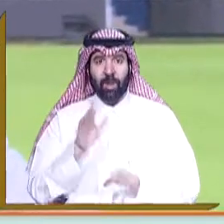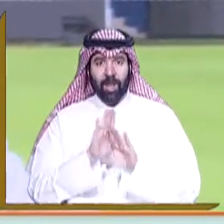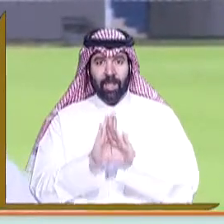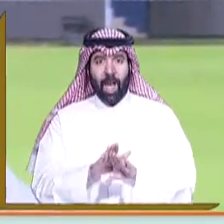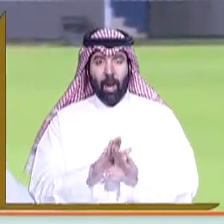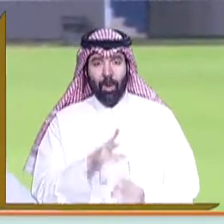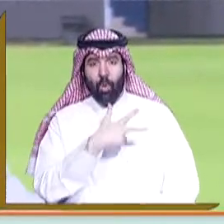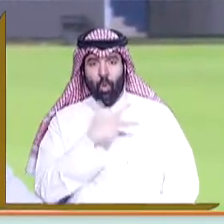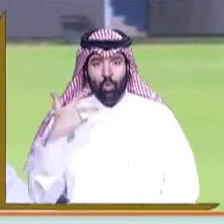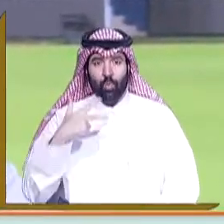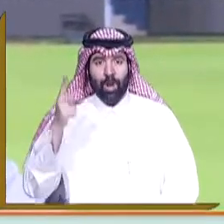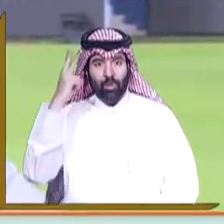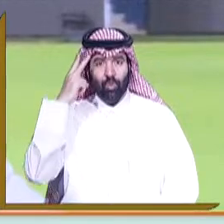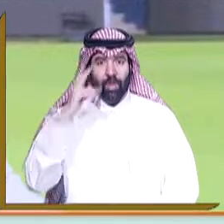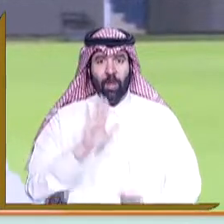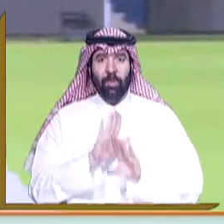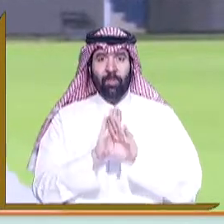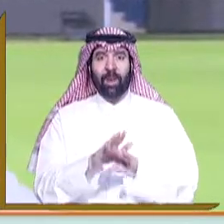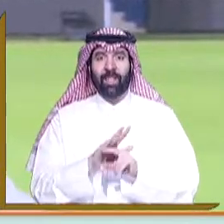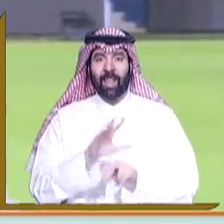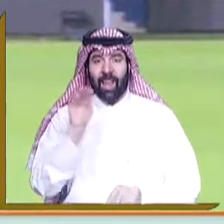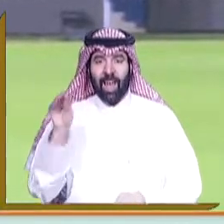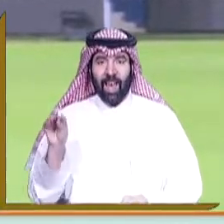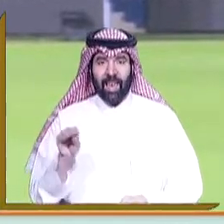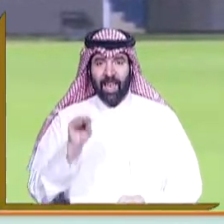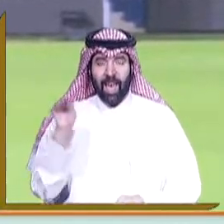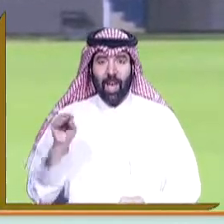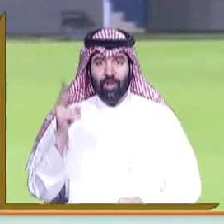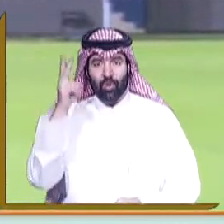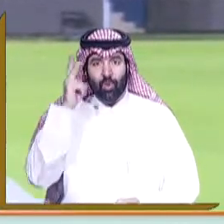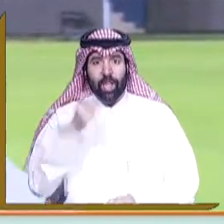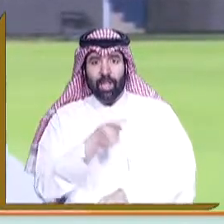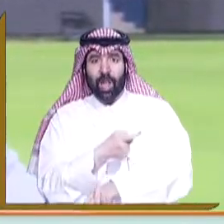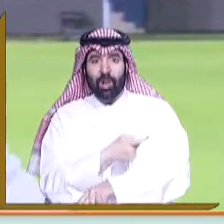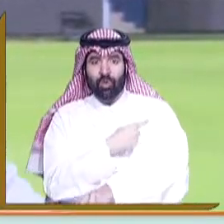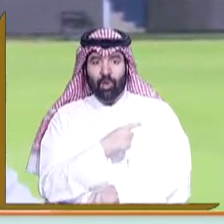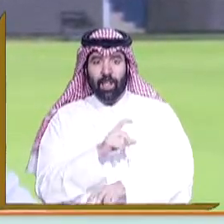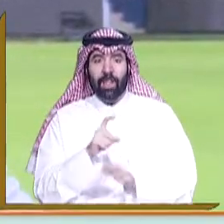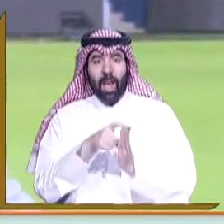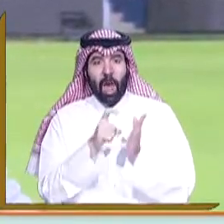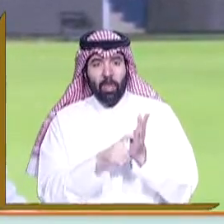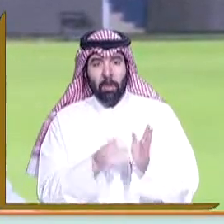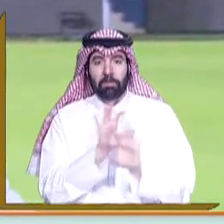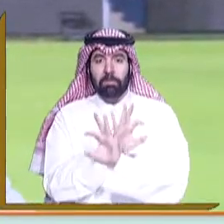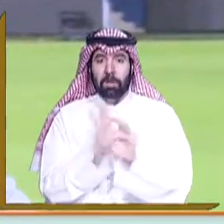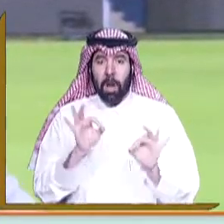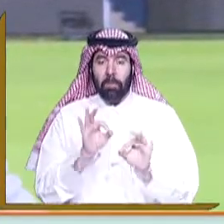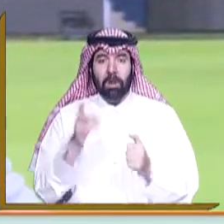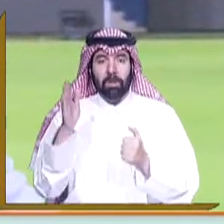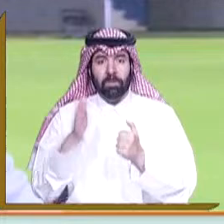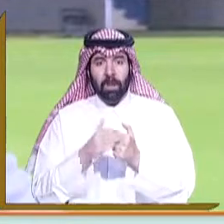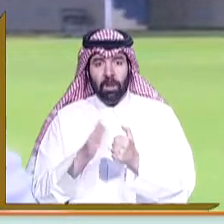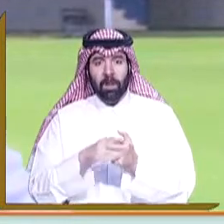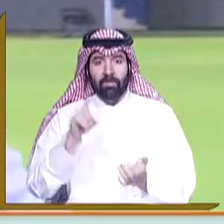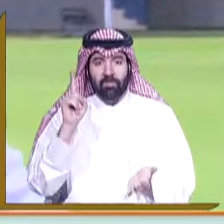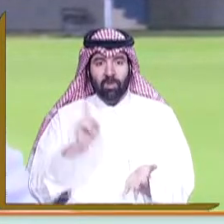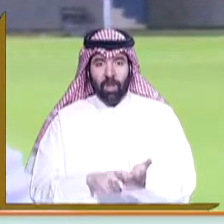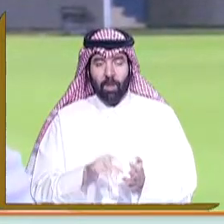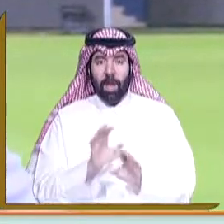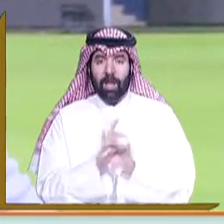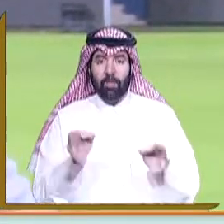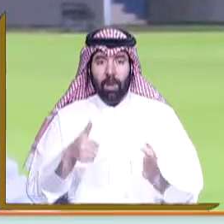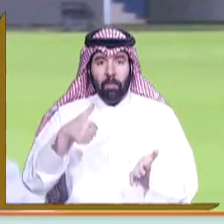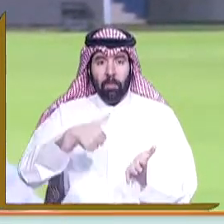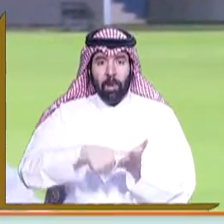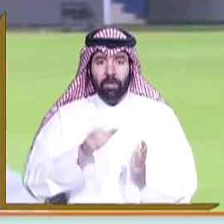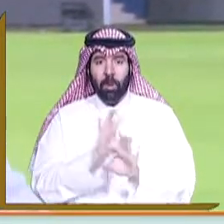حكومة مملكتنا الحبيبة والهيئة السعودية. عملت الكثير صراحة من ناحية الأنظمة والقوانين وتطبيق هذه البرامج، وعملت بصمة